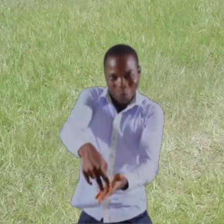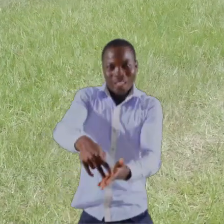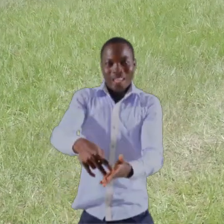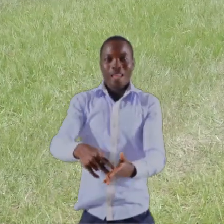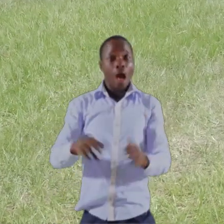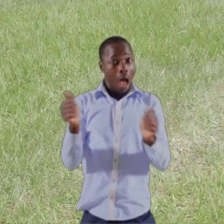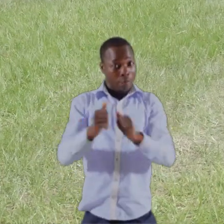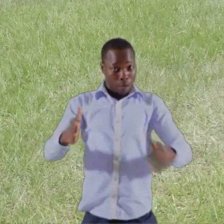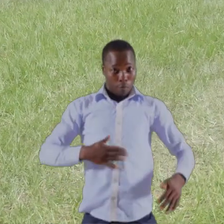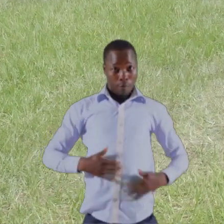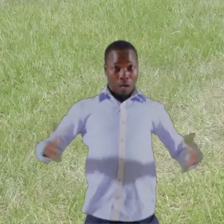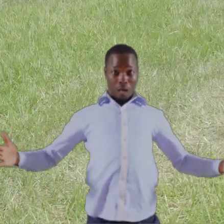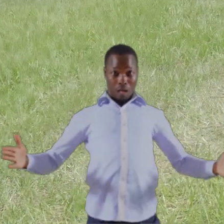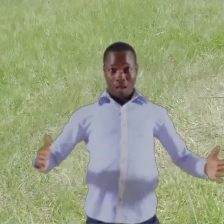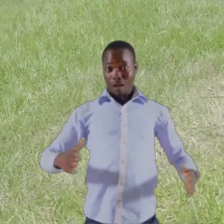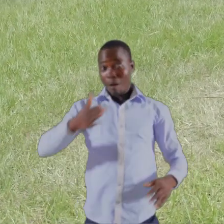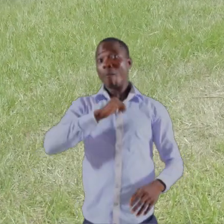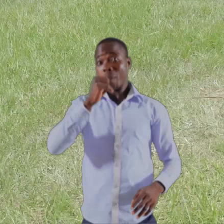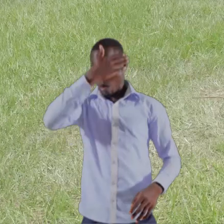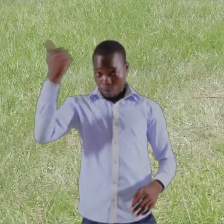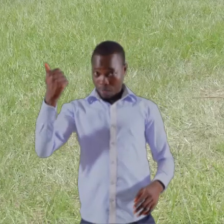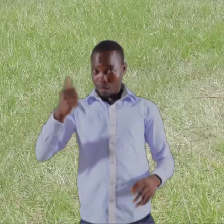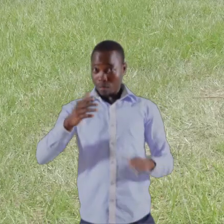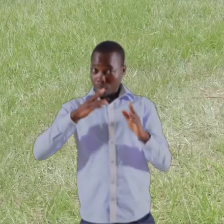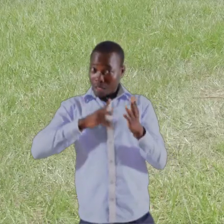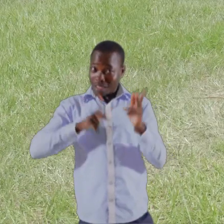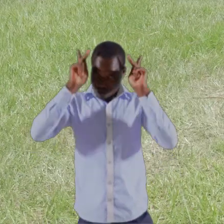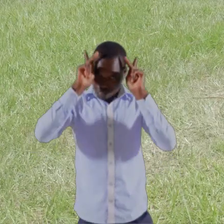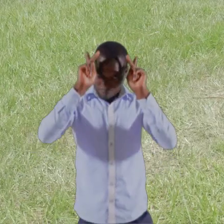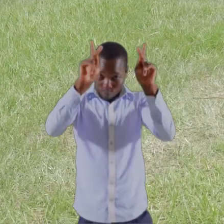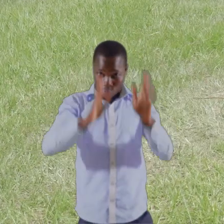Oui, bravo. Allez, encore une fois. Allez, on saute.